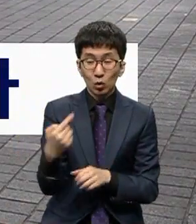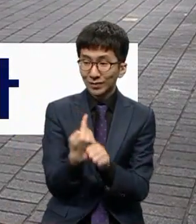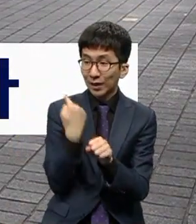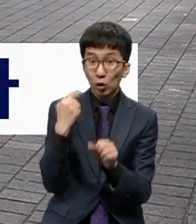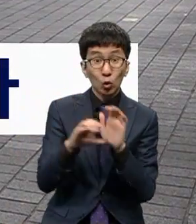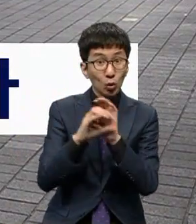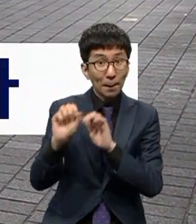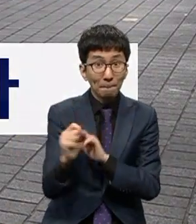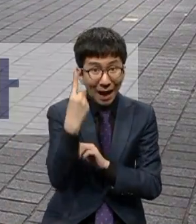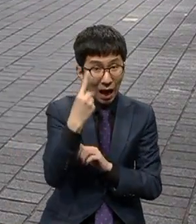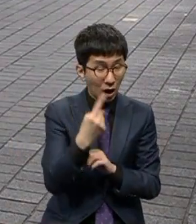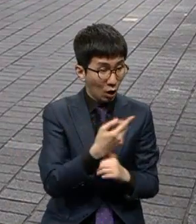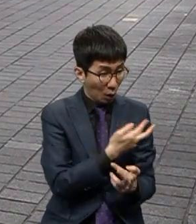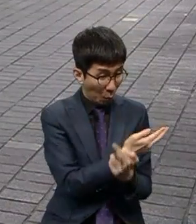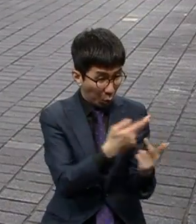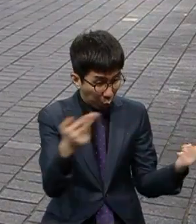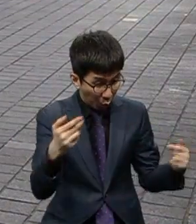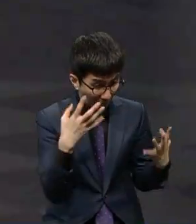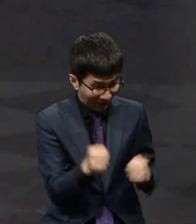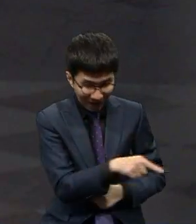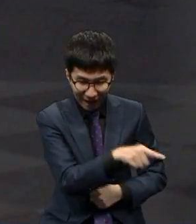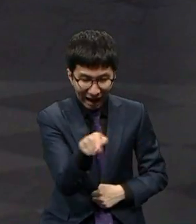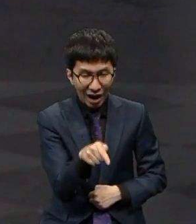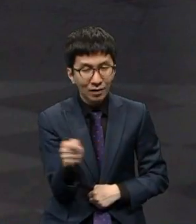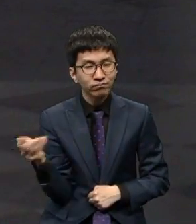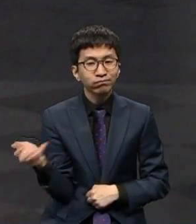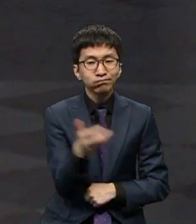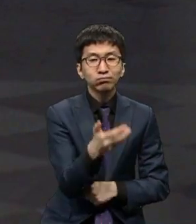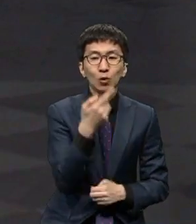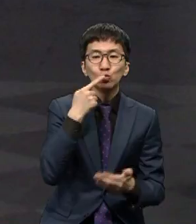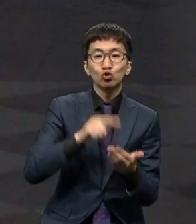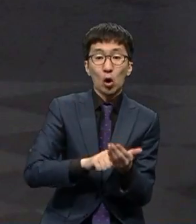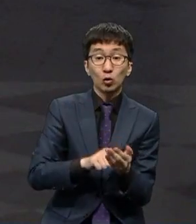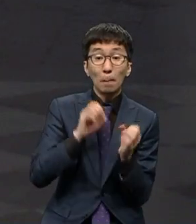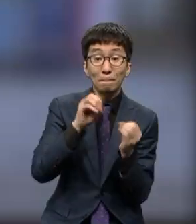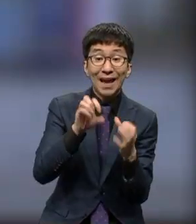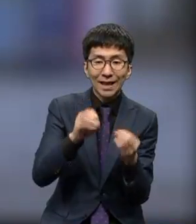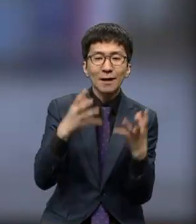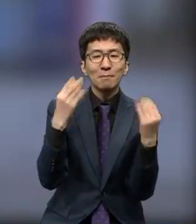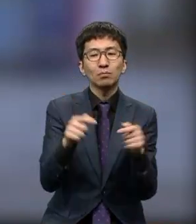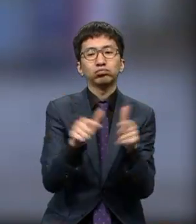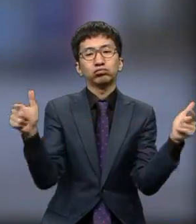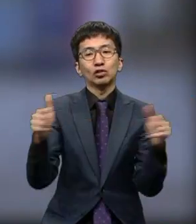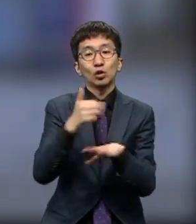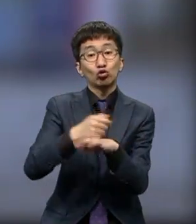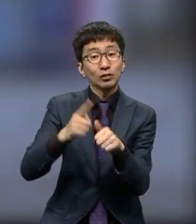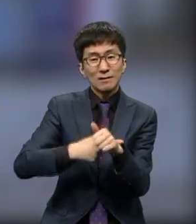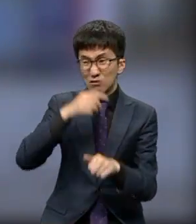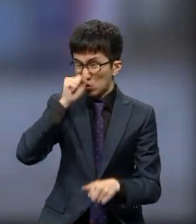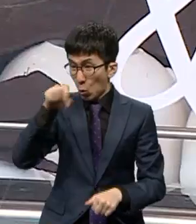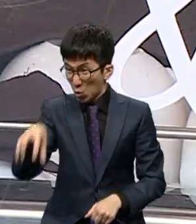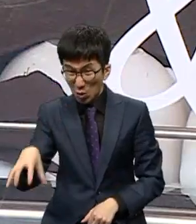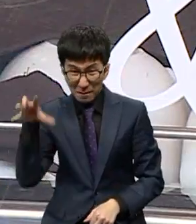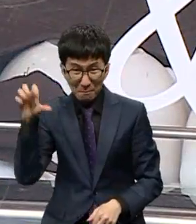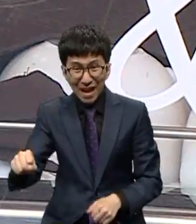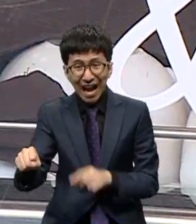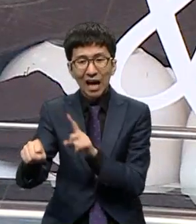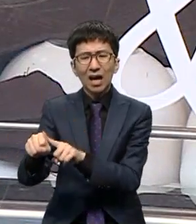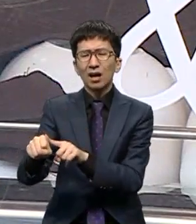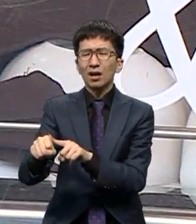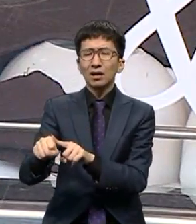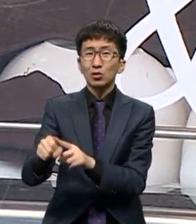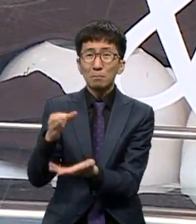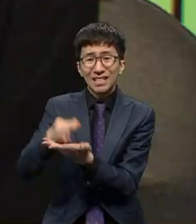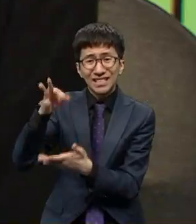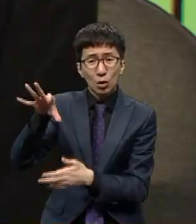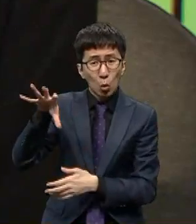코로나19로 공실이 많아져 임대료도 저렴해진 데다 배달 매출 비중이 늘며 굳이 목 좋은 자리에 비싸게 들어갈 필요도